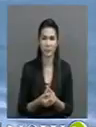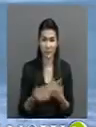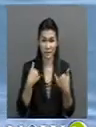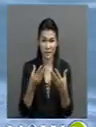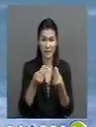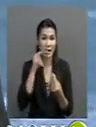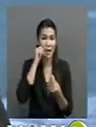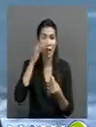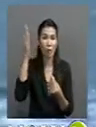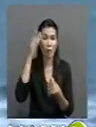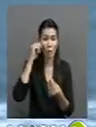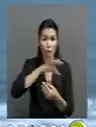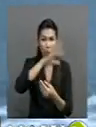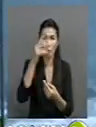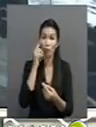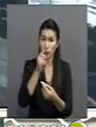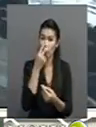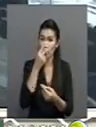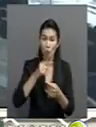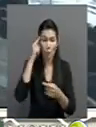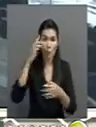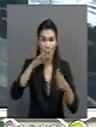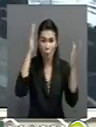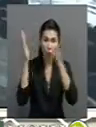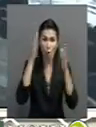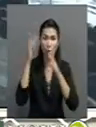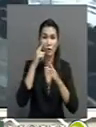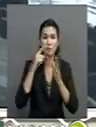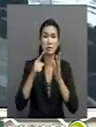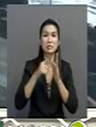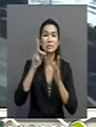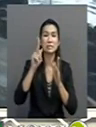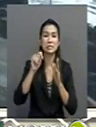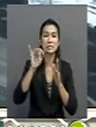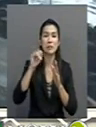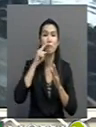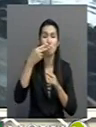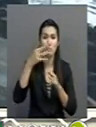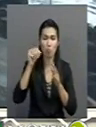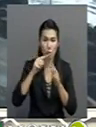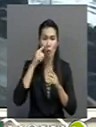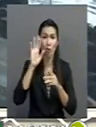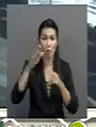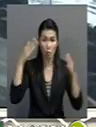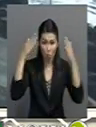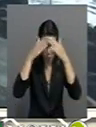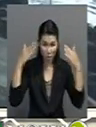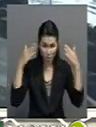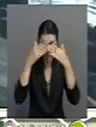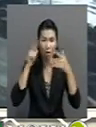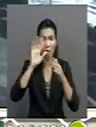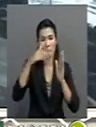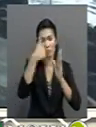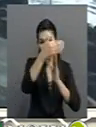ดินน้ำลมฟ้าพยากรณ์วันนี้คงต้องจับตาพายุโซนร้อนเต้นหมู่ที่กำลังจะพัดขึ้นถล่มบริเวณของพื้นที่เวียดนามและทำให้พื้นที่บริเวณของทางภ